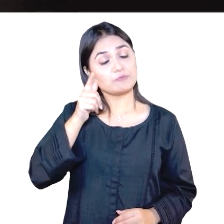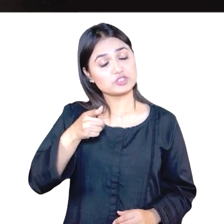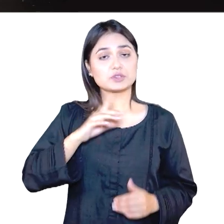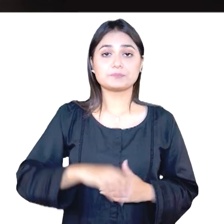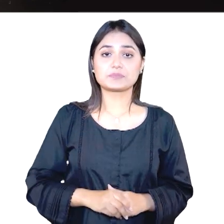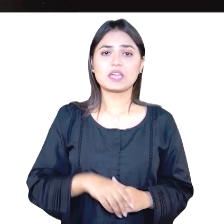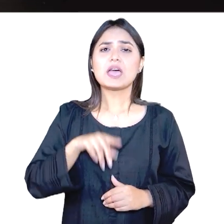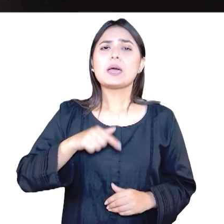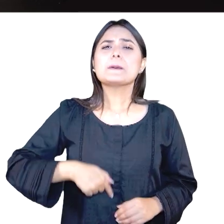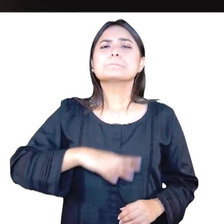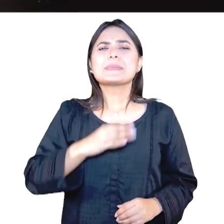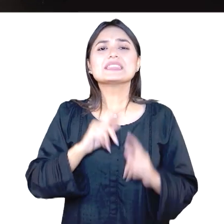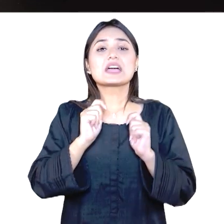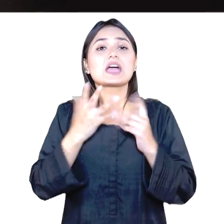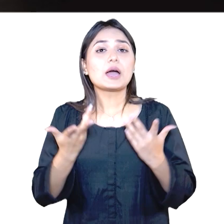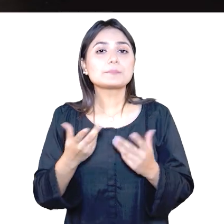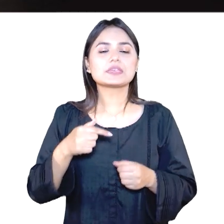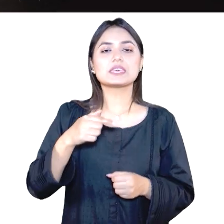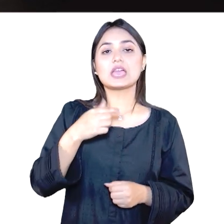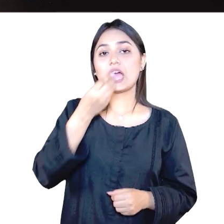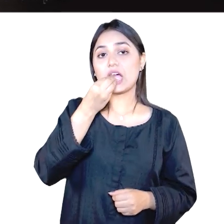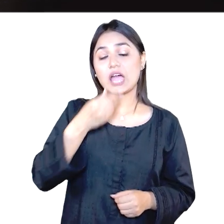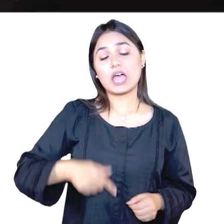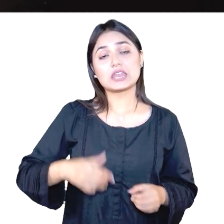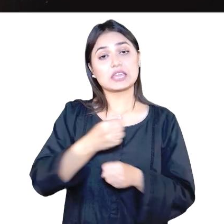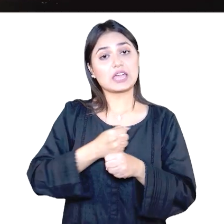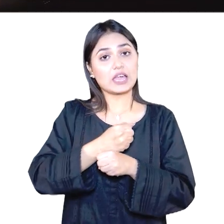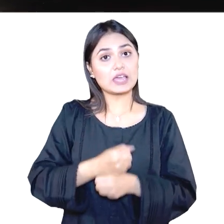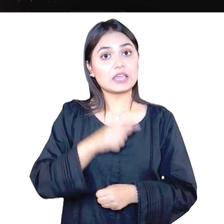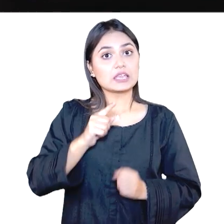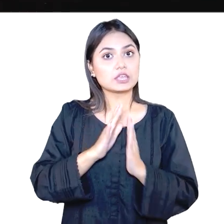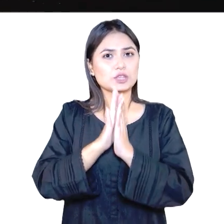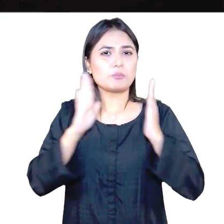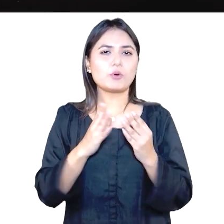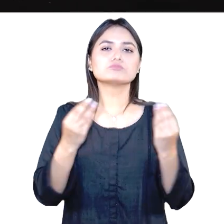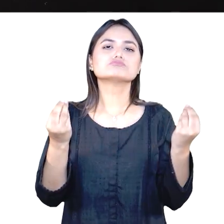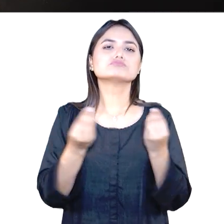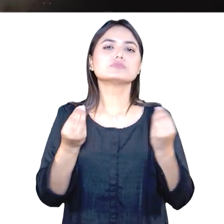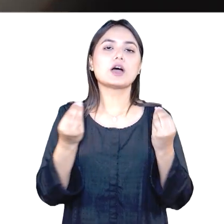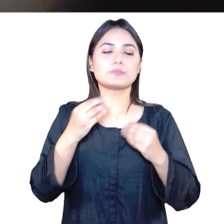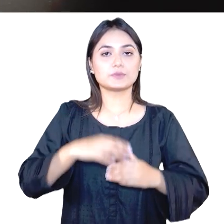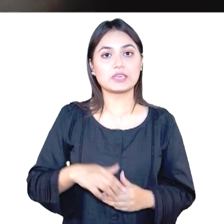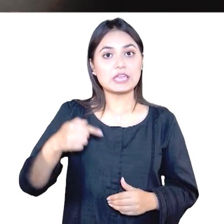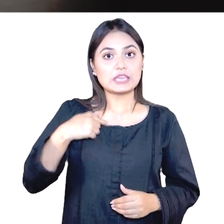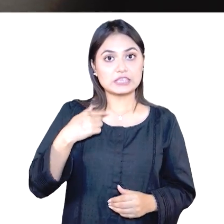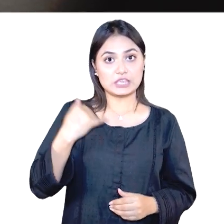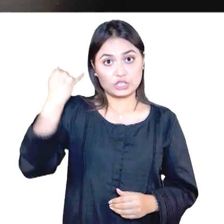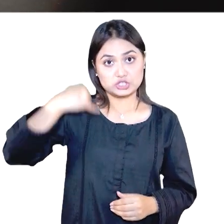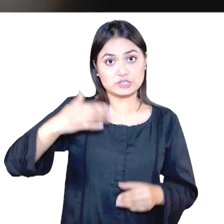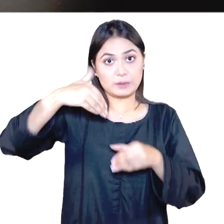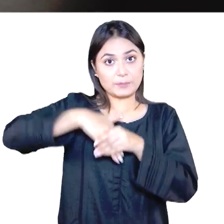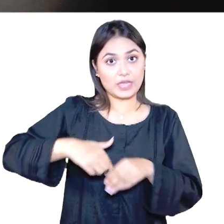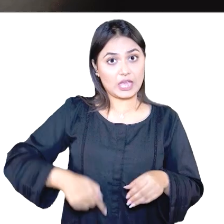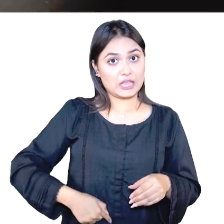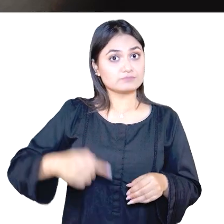है। हालांकि मैदे का बुनियादी काम खाने का हाजमा है, लेकिन ये अज़ खुद एक बहुत नाजुक ऑर्गन है। ये जिस्म में मौजूद